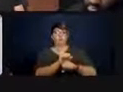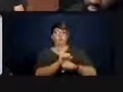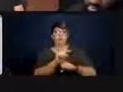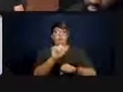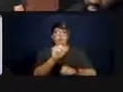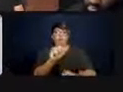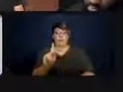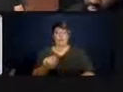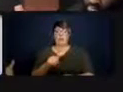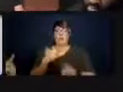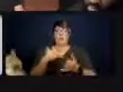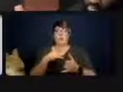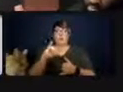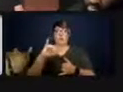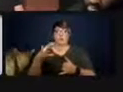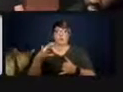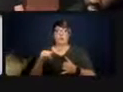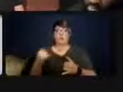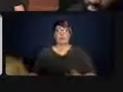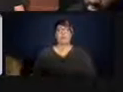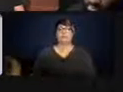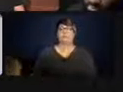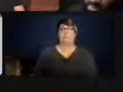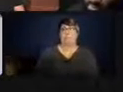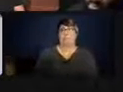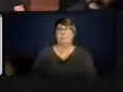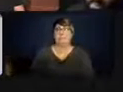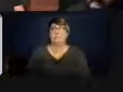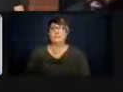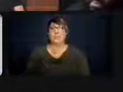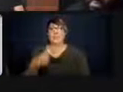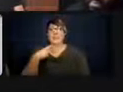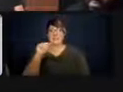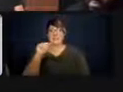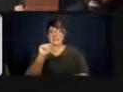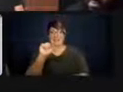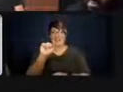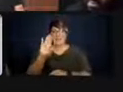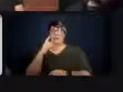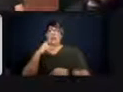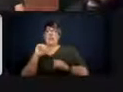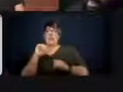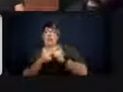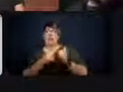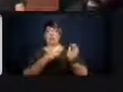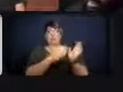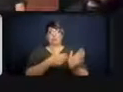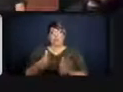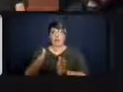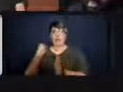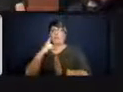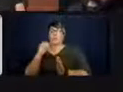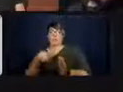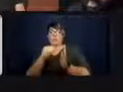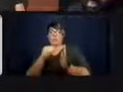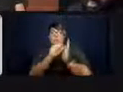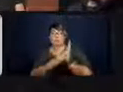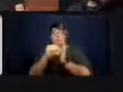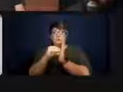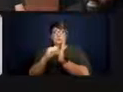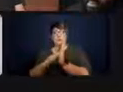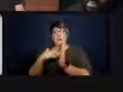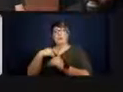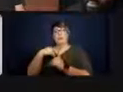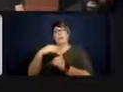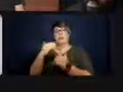على الحرم. نحن لدينا الوسيلة ولكن يجب علينا أن